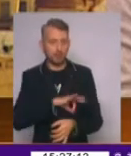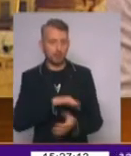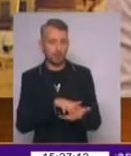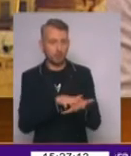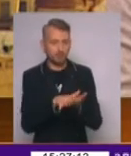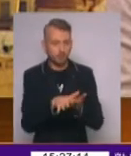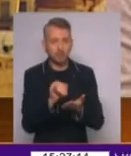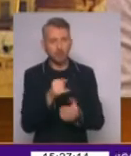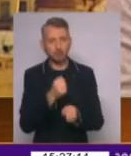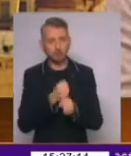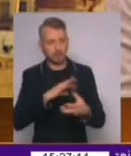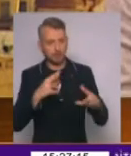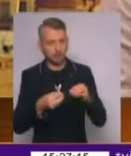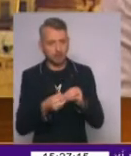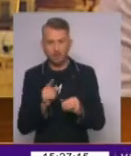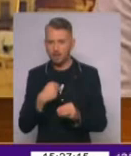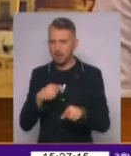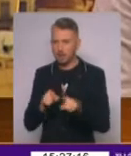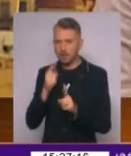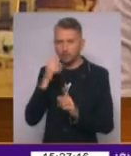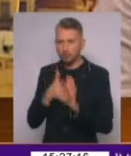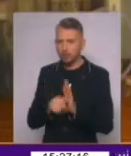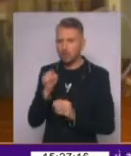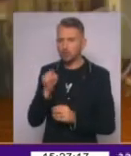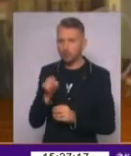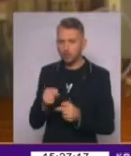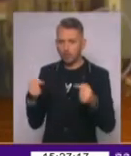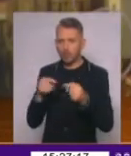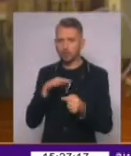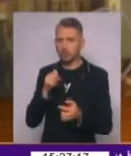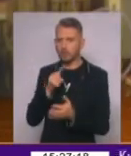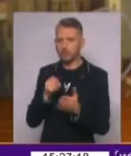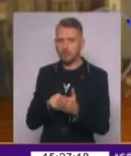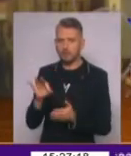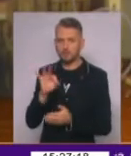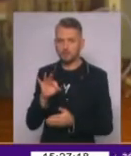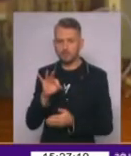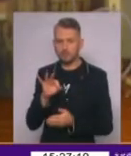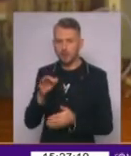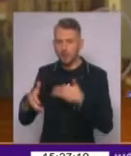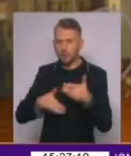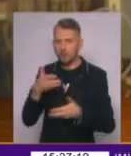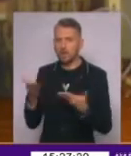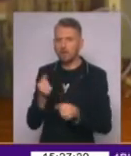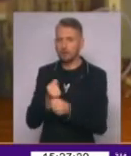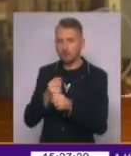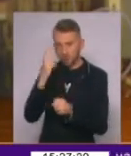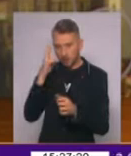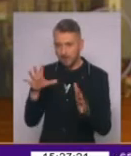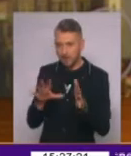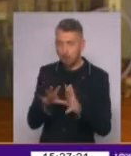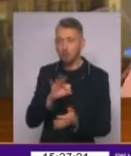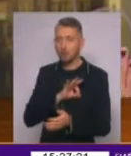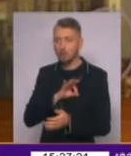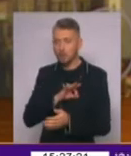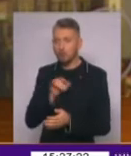освоїти і зробити результат для так, людей. Але я так розумію, що тут саме от конкретно було питання з приводу розриття, яке зробила Київенерго, яке юридично потім так